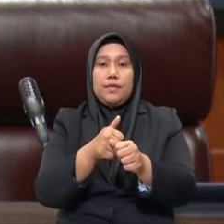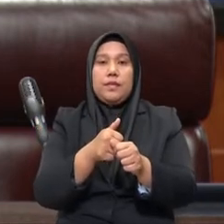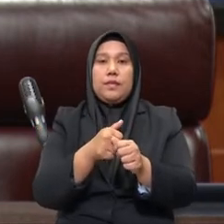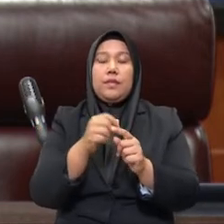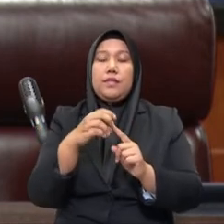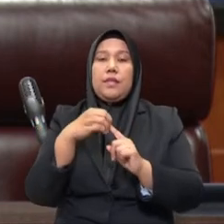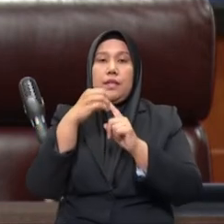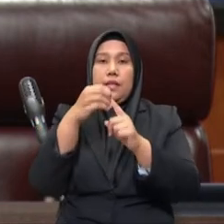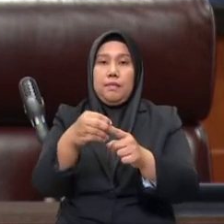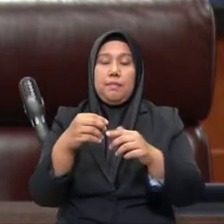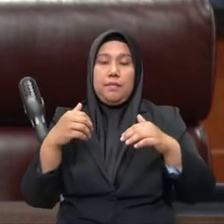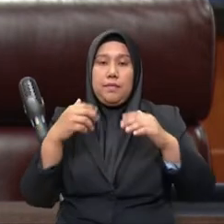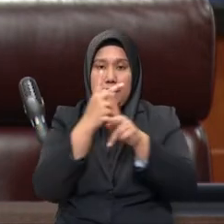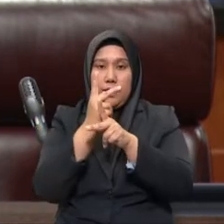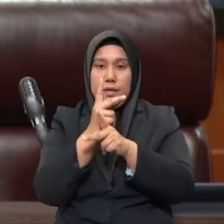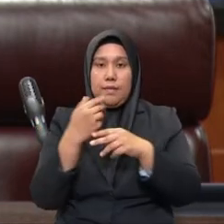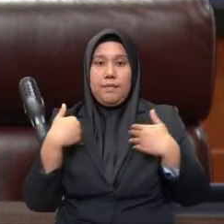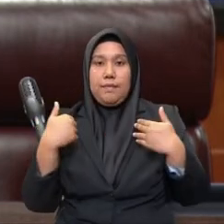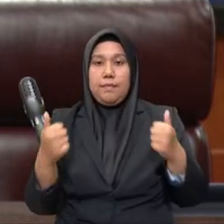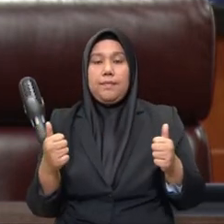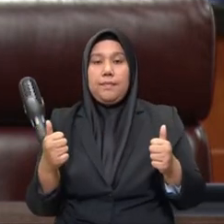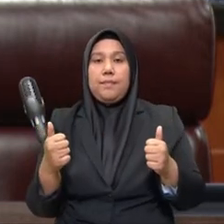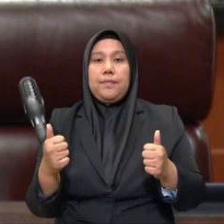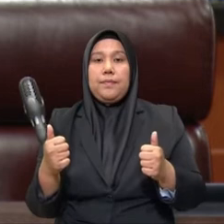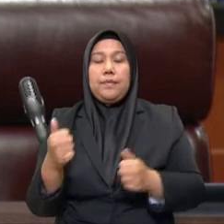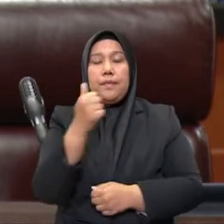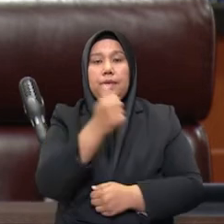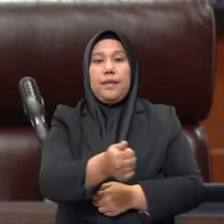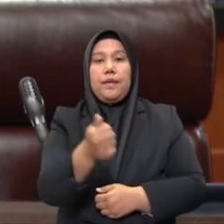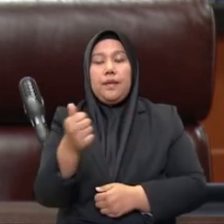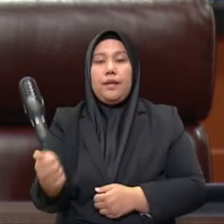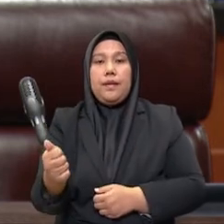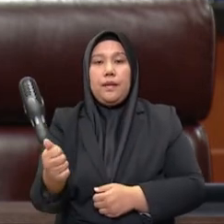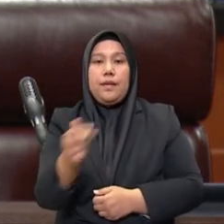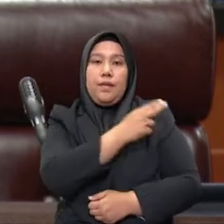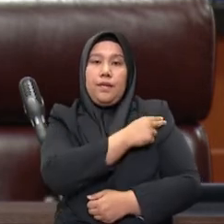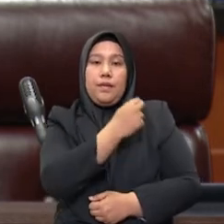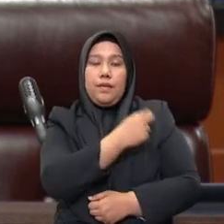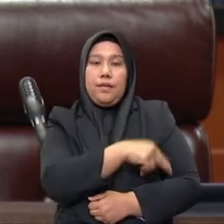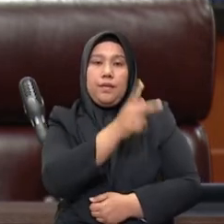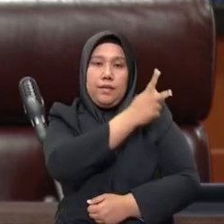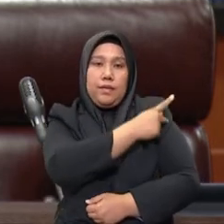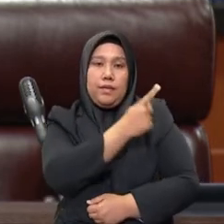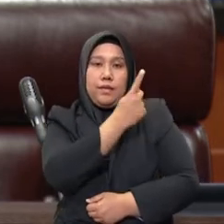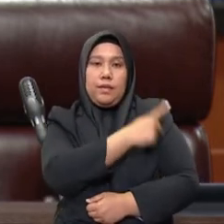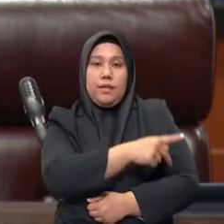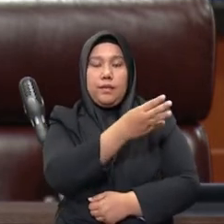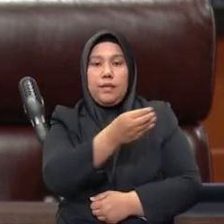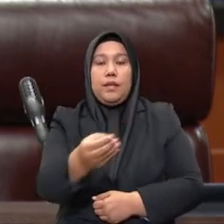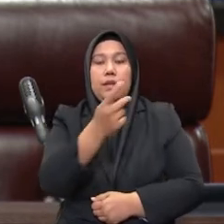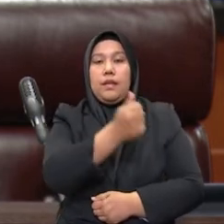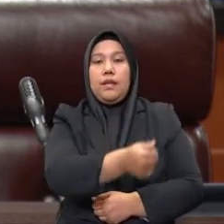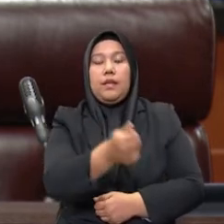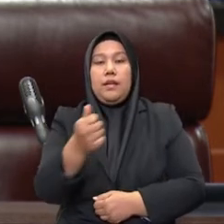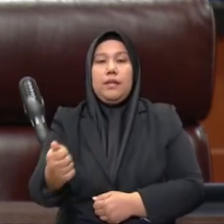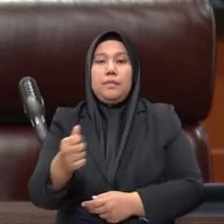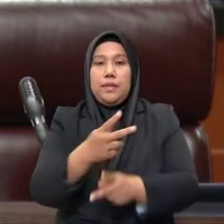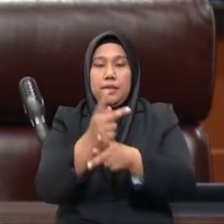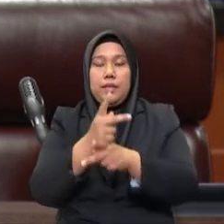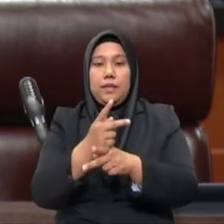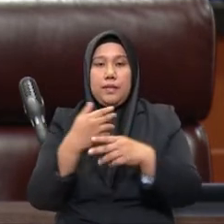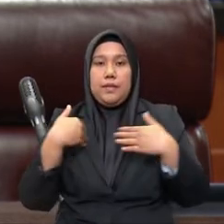sektor penjagaan kesihatan, termasuk fasiliti di hospital, klinik, pusat kesihatan dan fasiliti penjagaan kesihatan yang